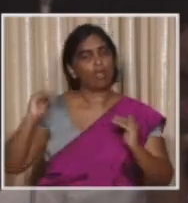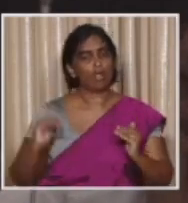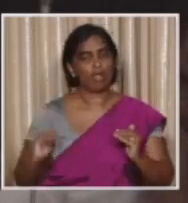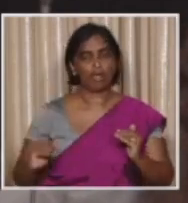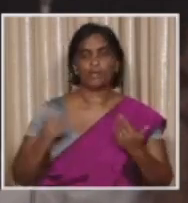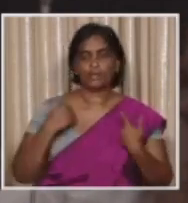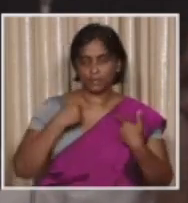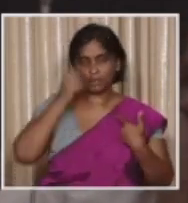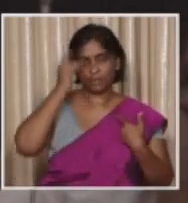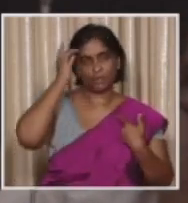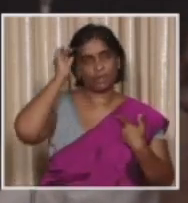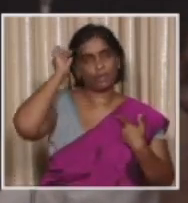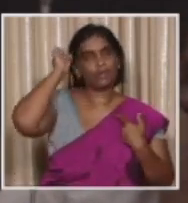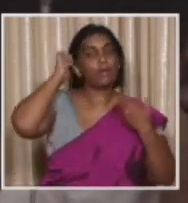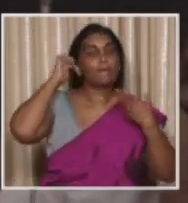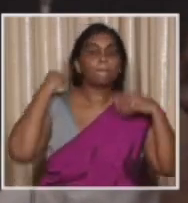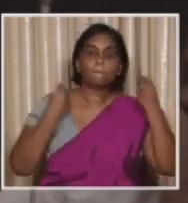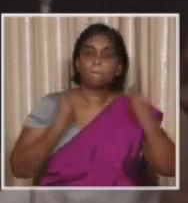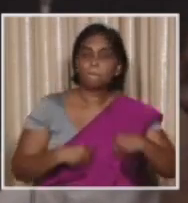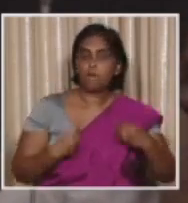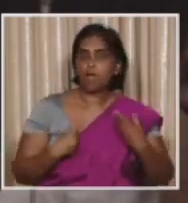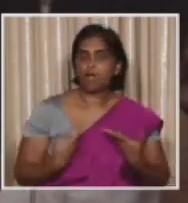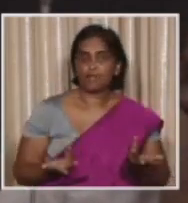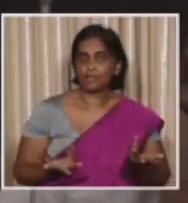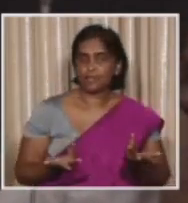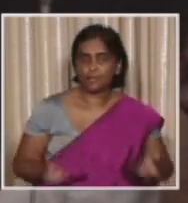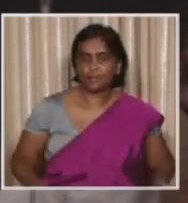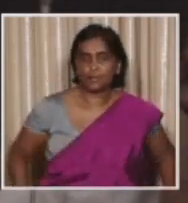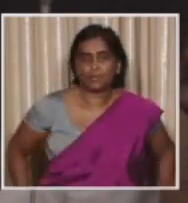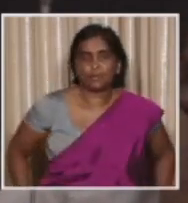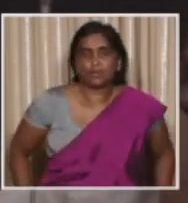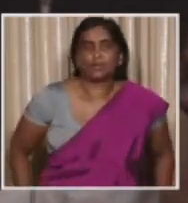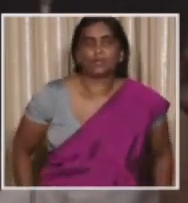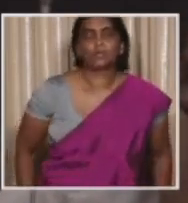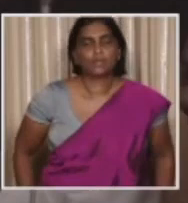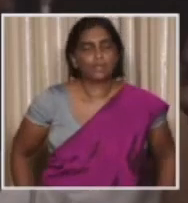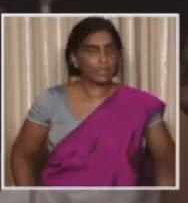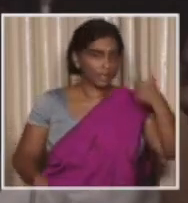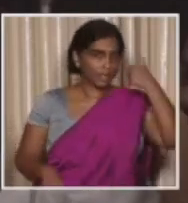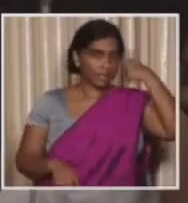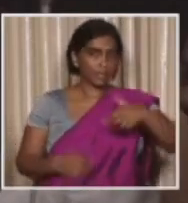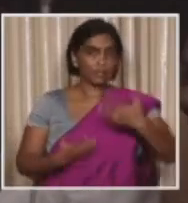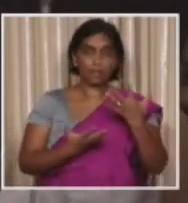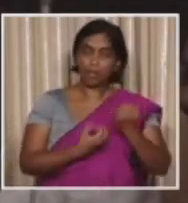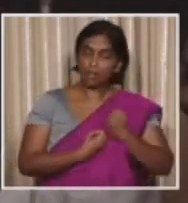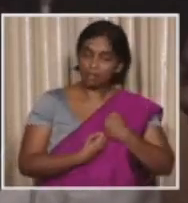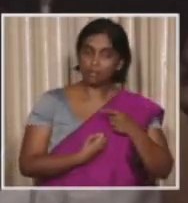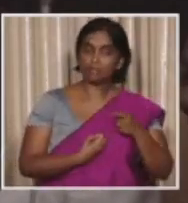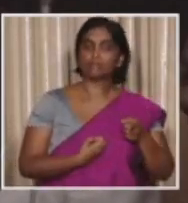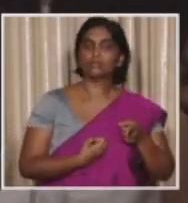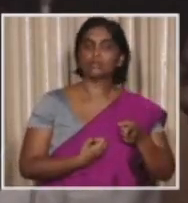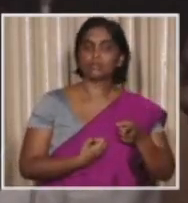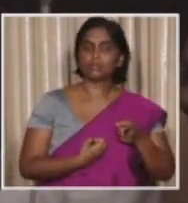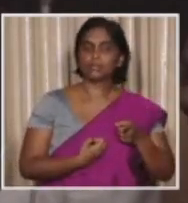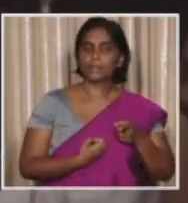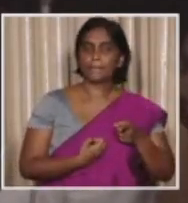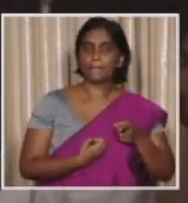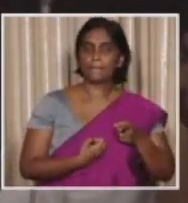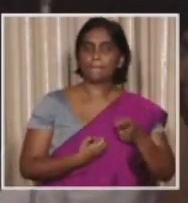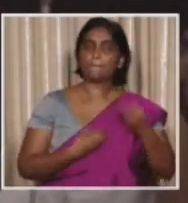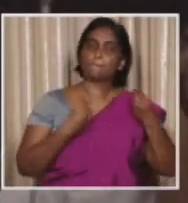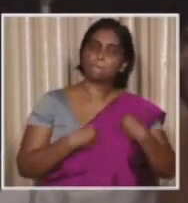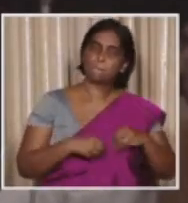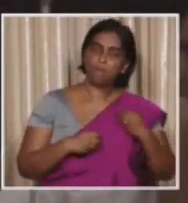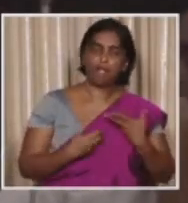මට්ටමක. ඒකේ පාඩුව කොහොමද දරන්න සිදුනේ? ඉන්ධන ලබා ගන්න මිනිහත් ඒකේ